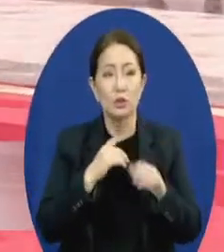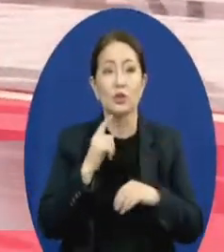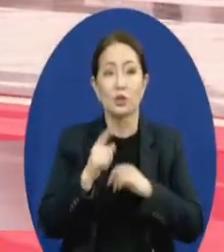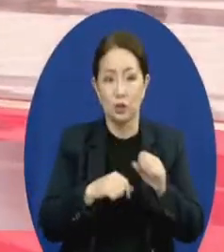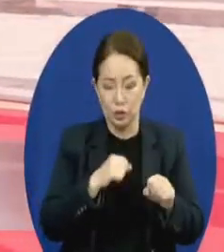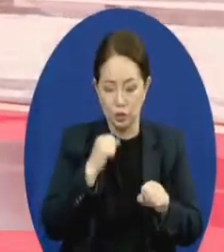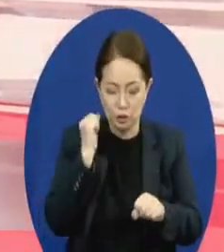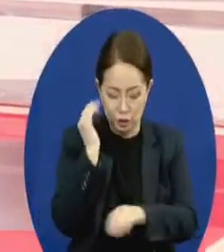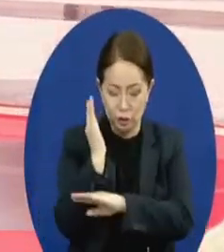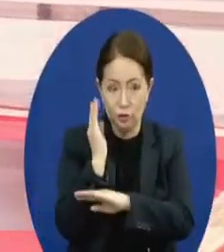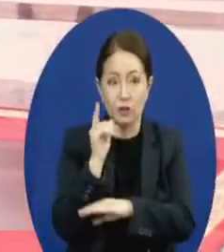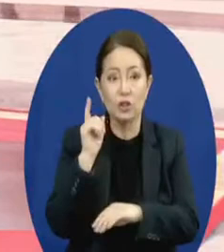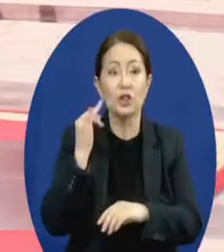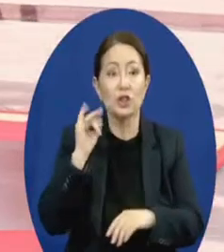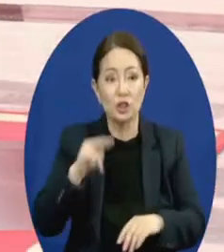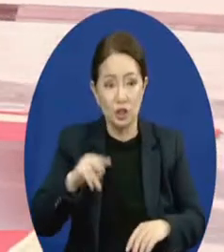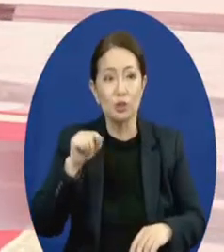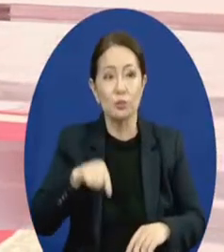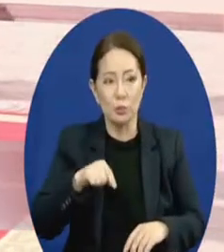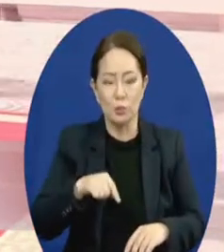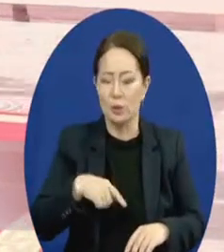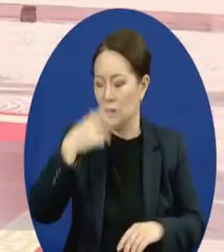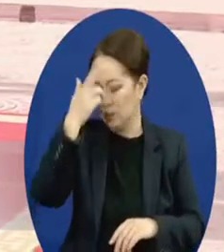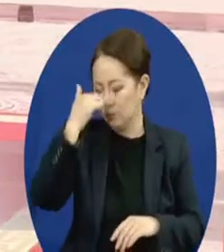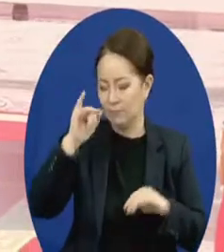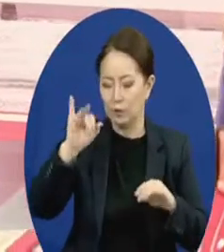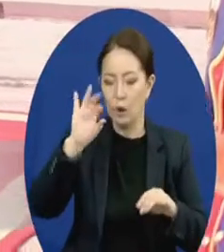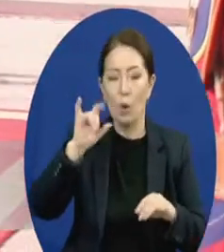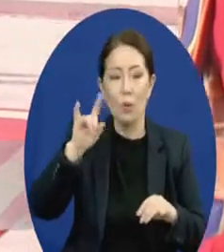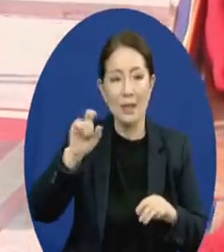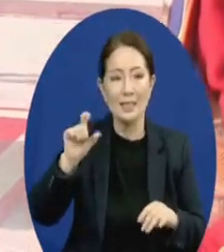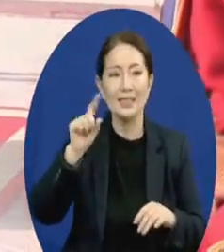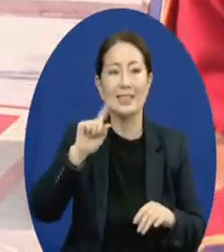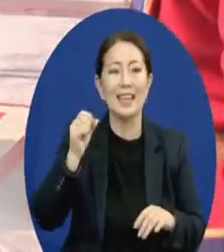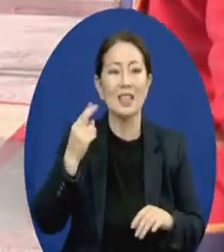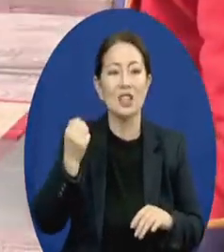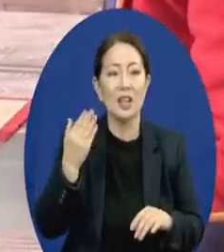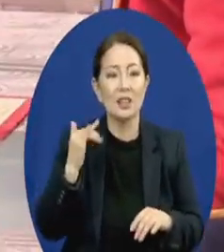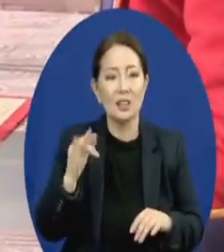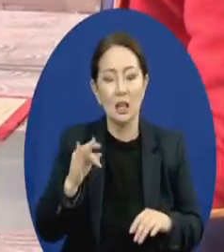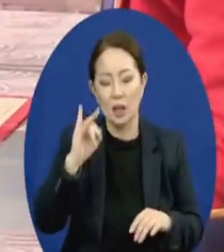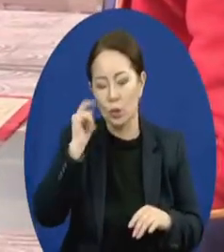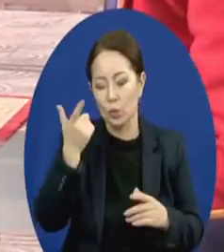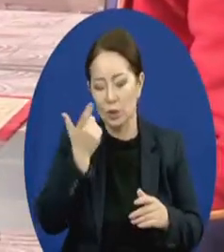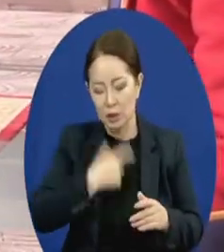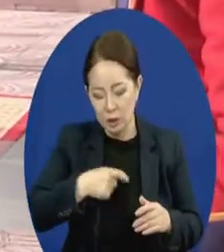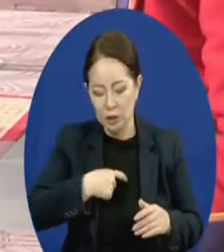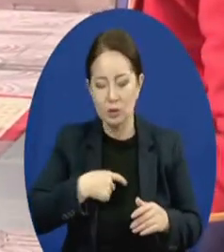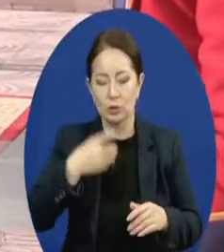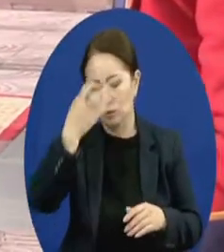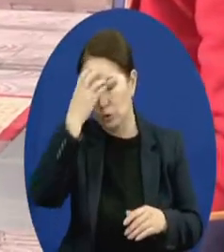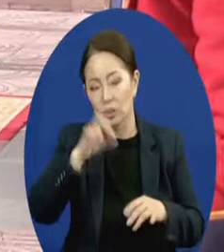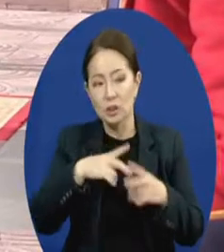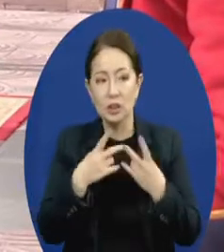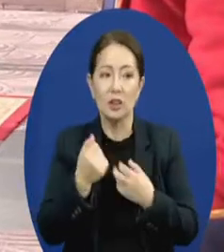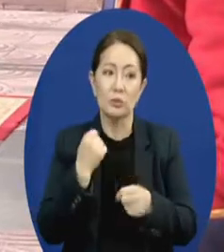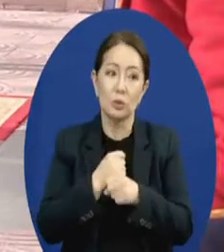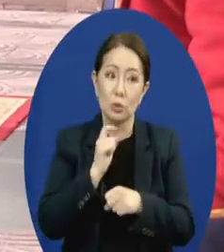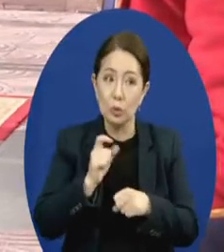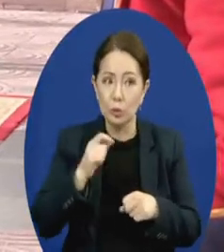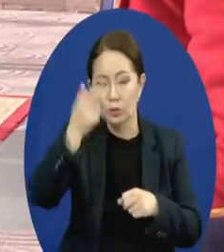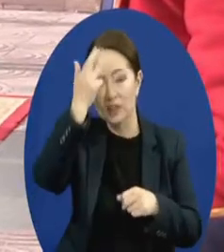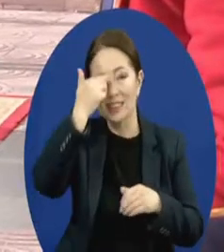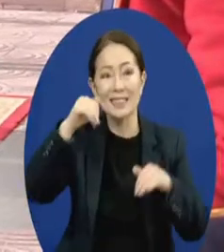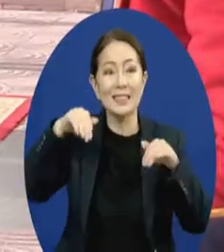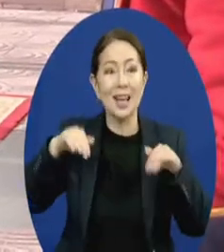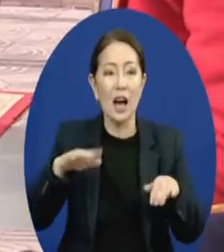цэнгүүлсний дараа улсын хурлын дарга зандан шатар, ерөнхий сайд оюун эрдэн болон улсын хурл засгийн газрын гишүүд төр нийгмийн зүтгэлтнүүд